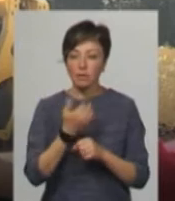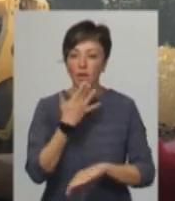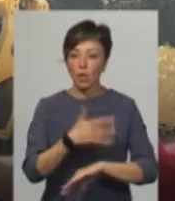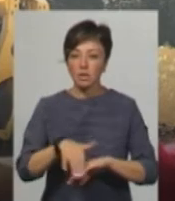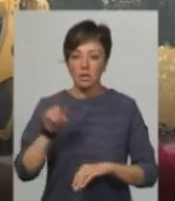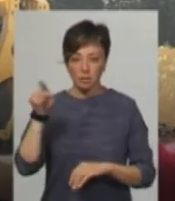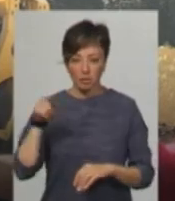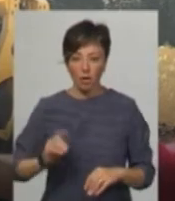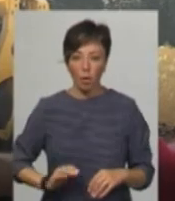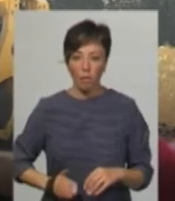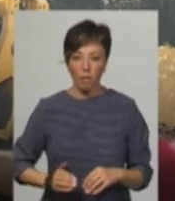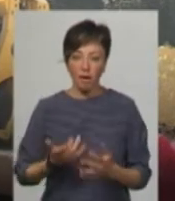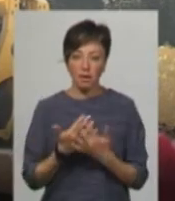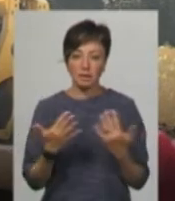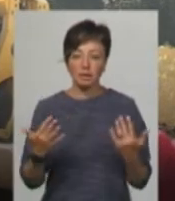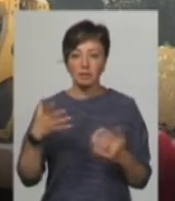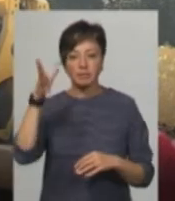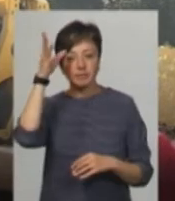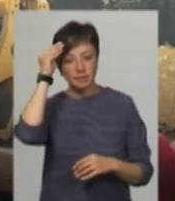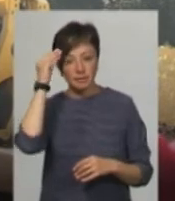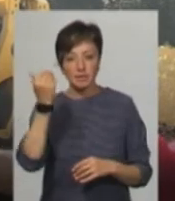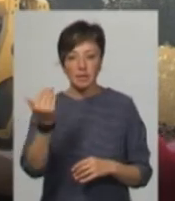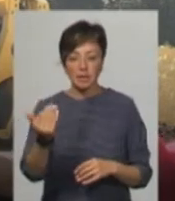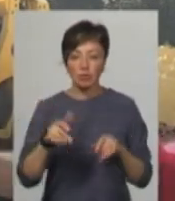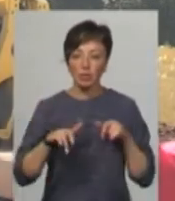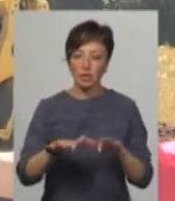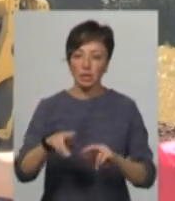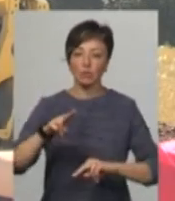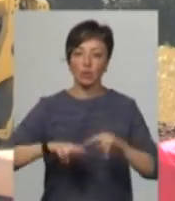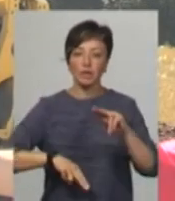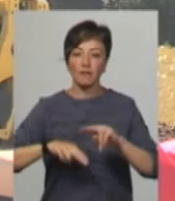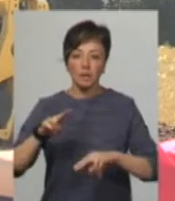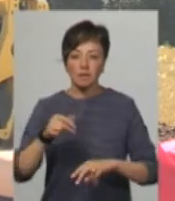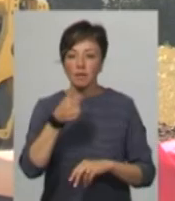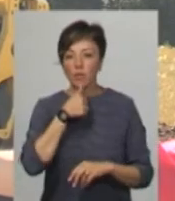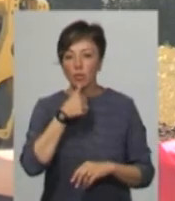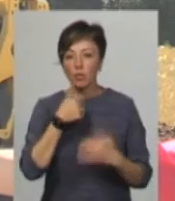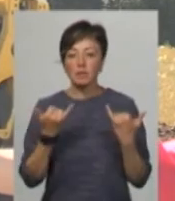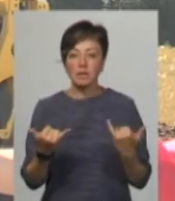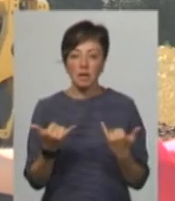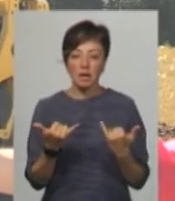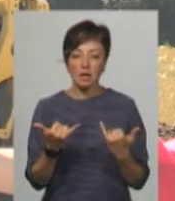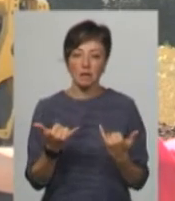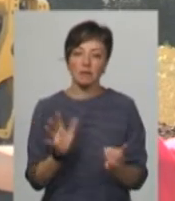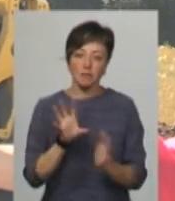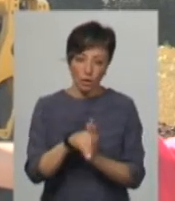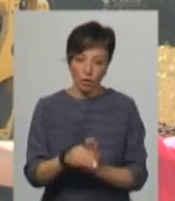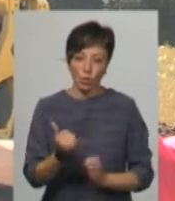компаніях, беручи до уваги їхній процес будівництва, пробуємо зараз втілювати це в